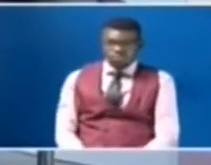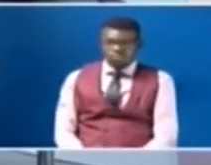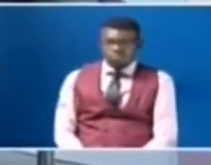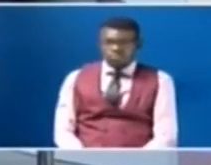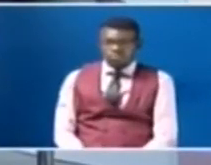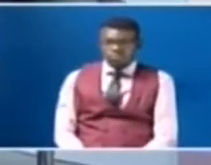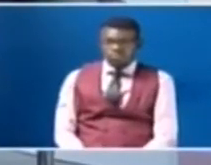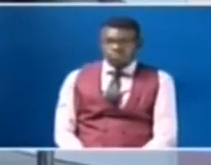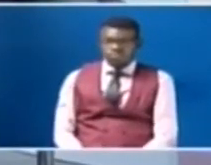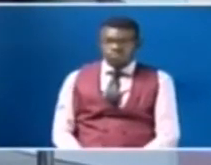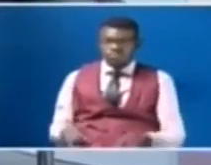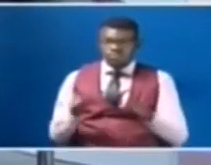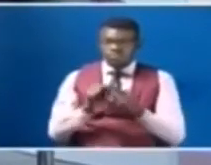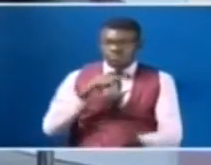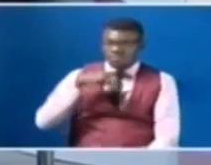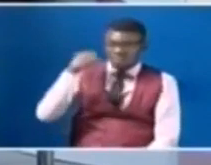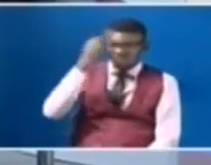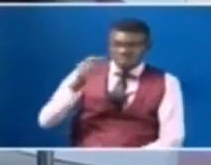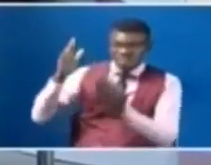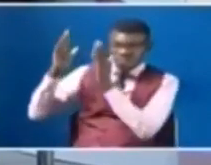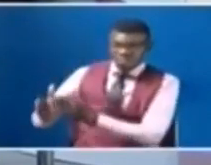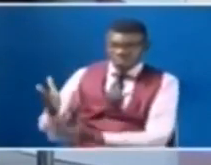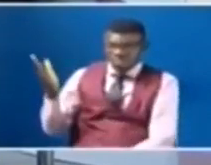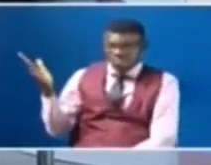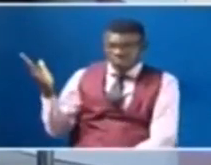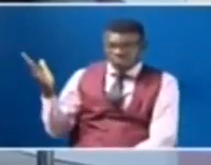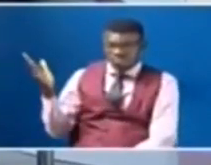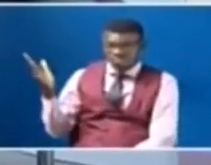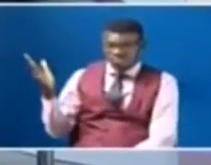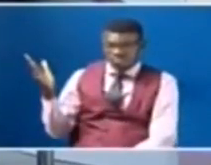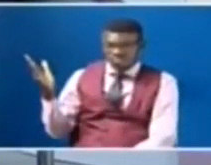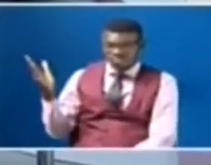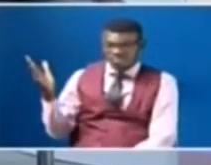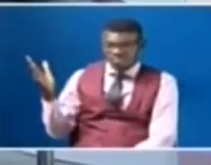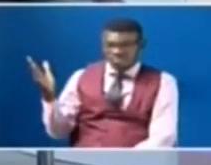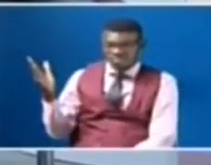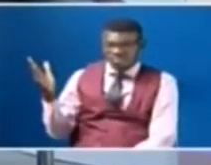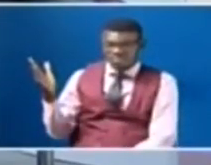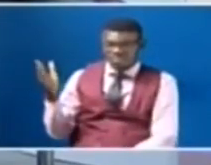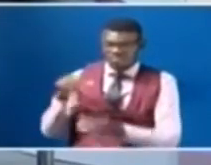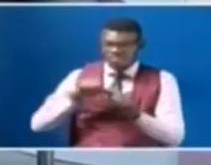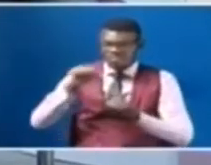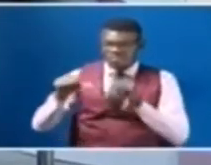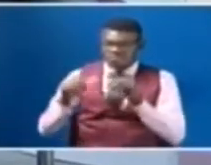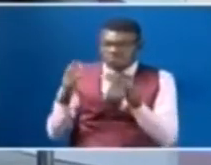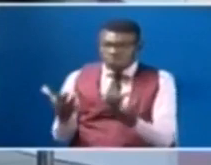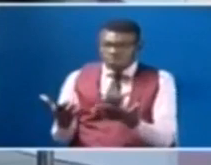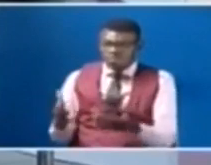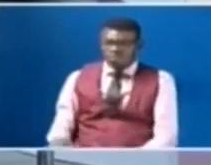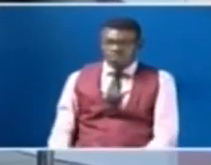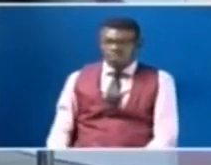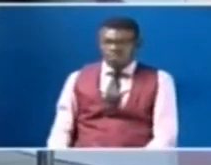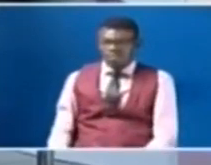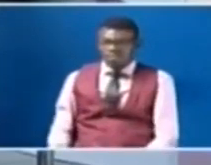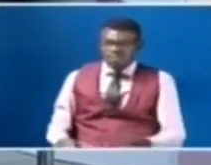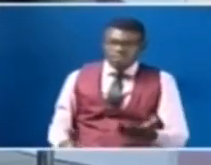Na mtazamaji, kuna hii sura ya huyu bwana hapa ambaye amejituliza pale, na inahusiana ulimbwende,